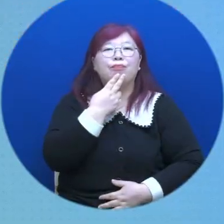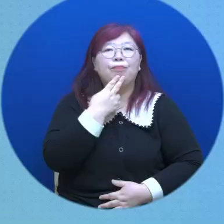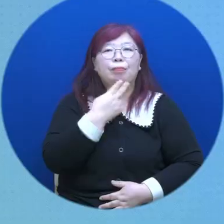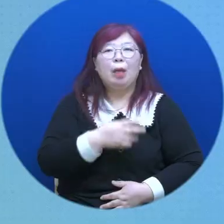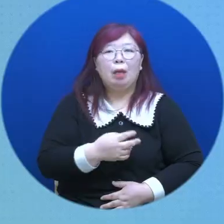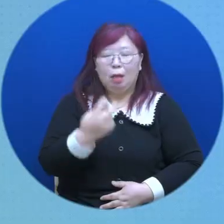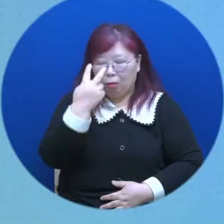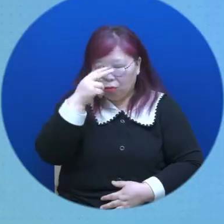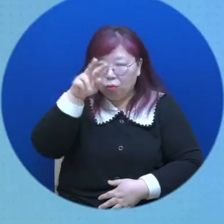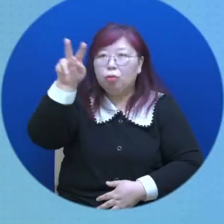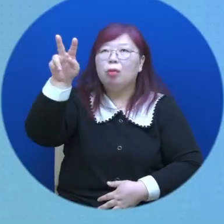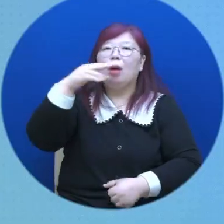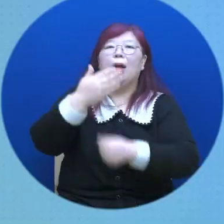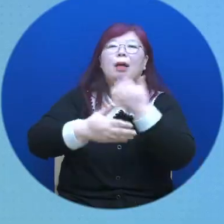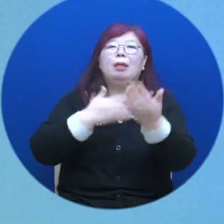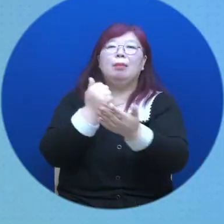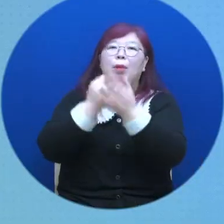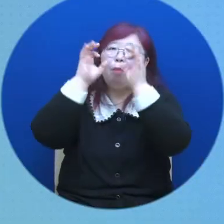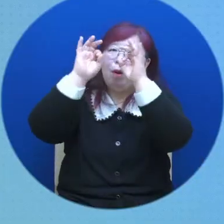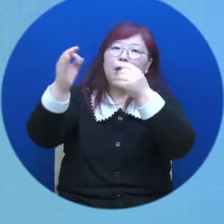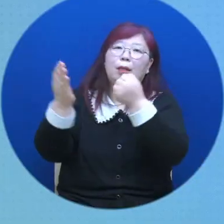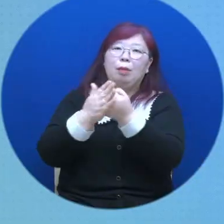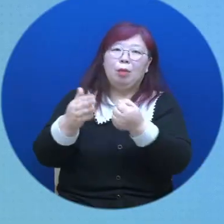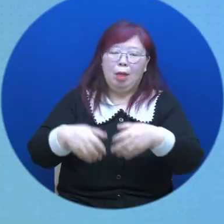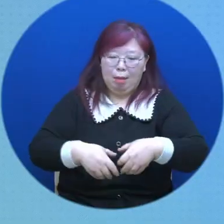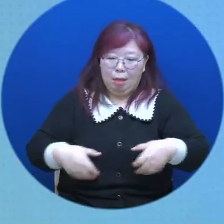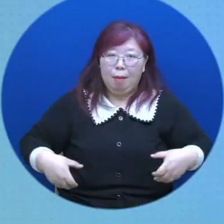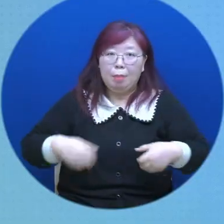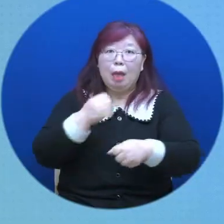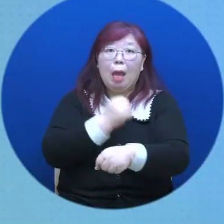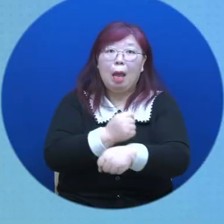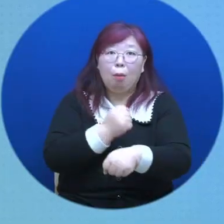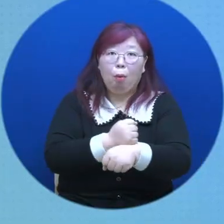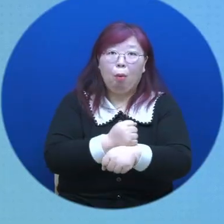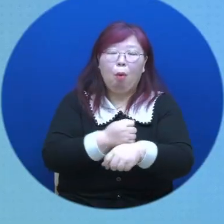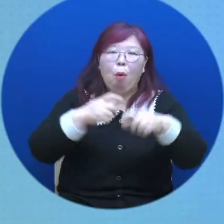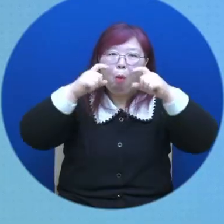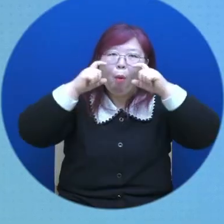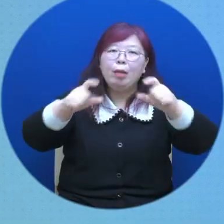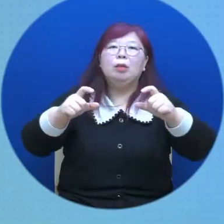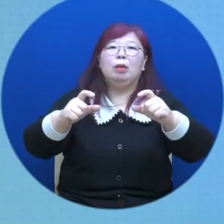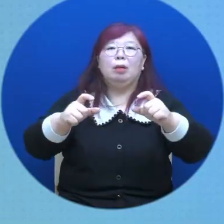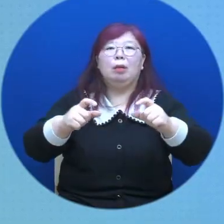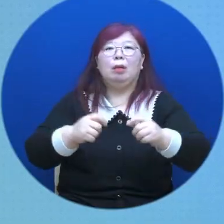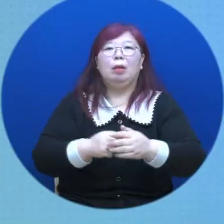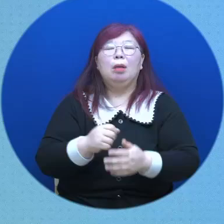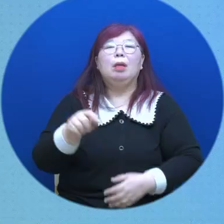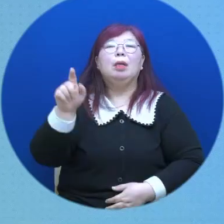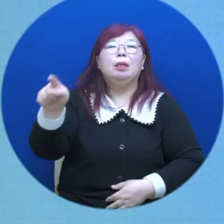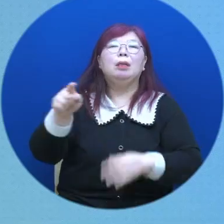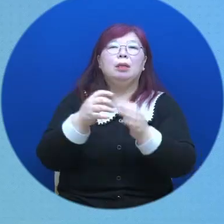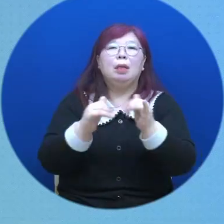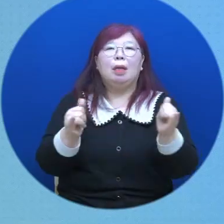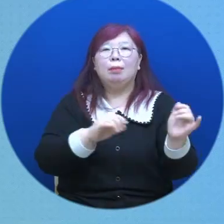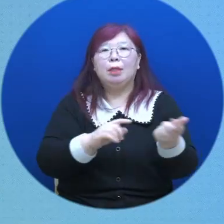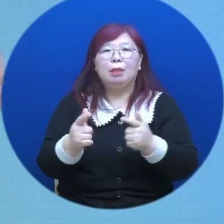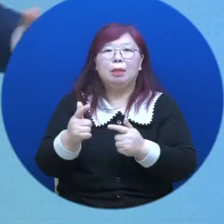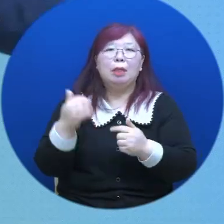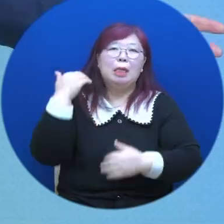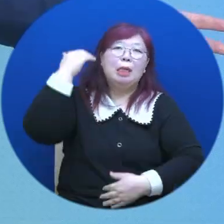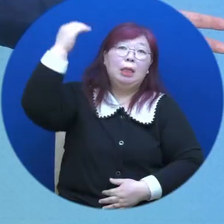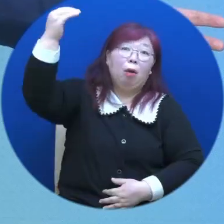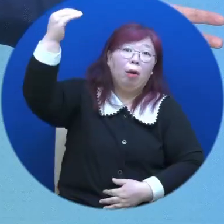눈을 들어 하나님을 보았던 그들은 담대했고 그리하여 외칩니다. 그들은 우리의 밥이다